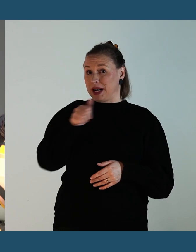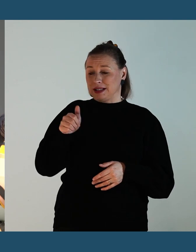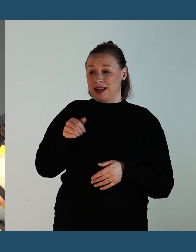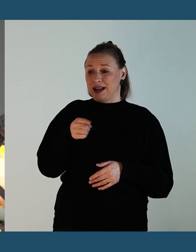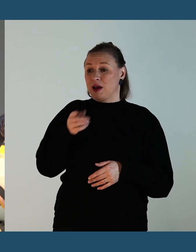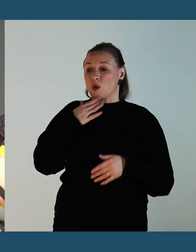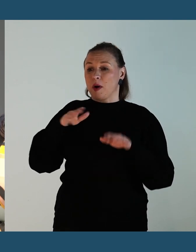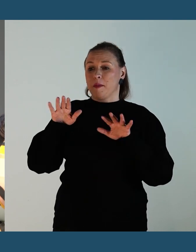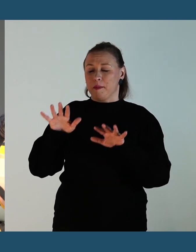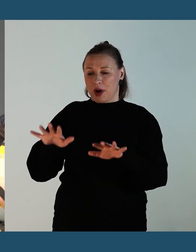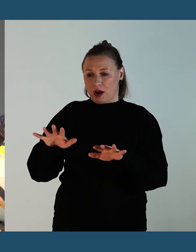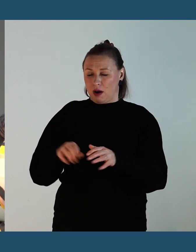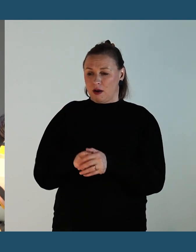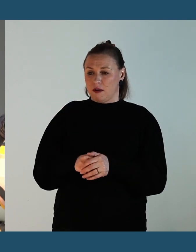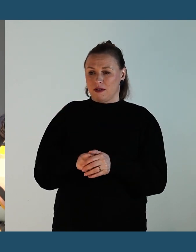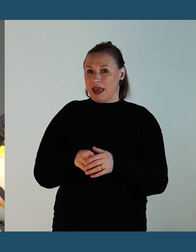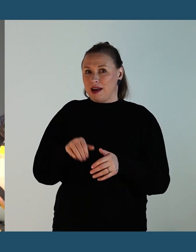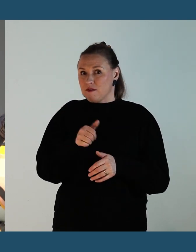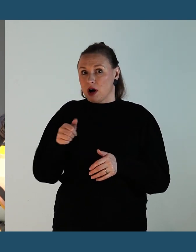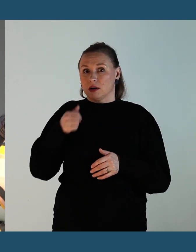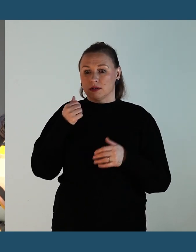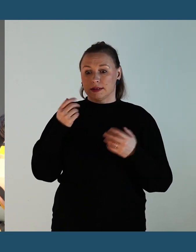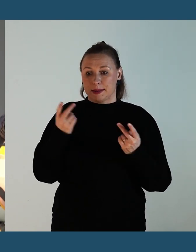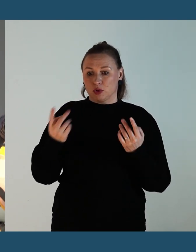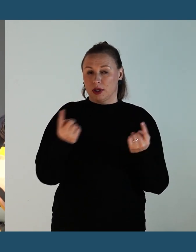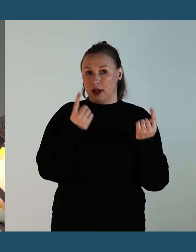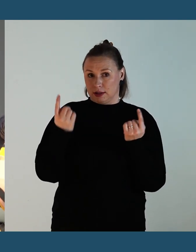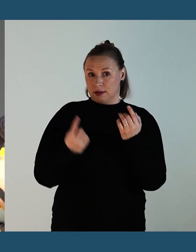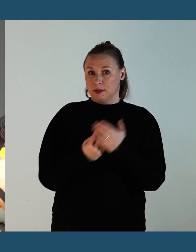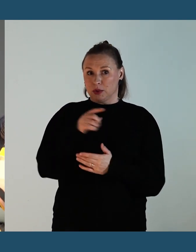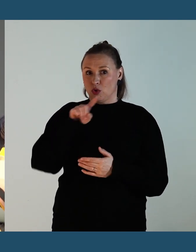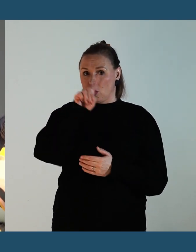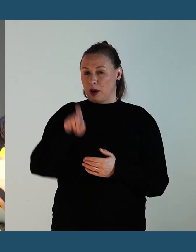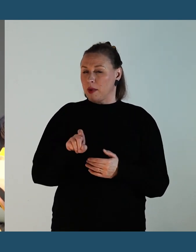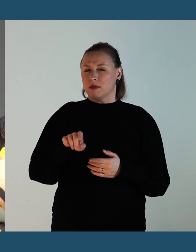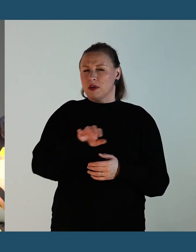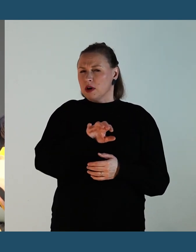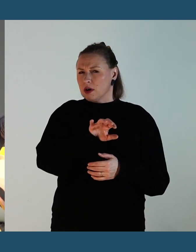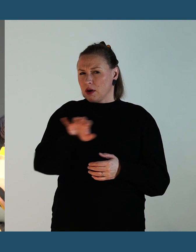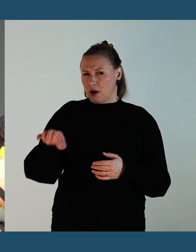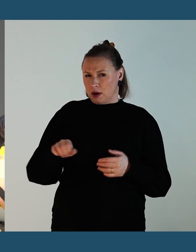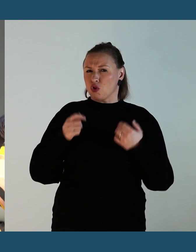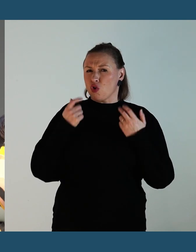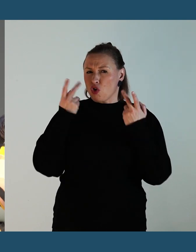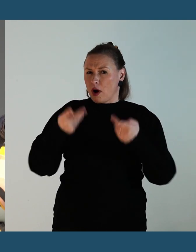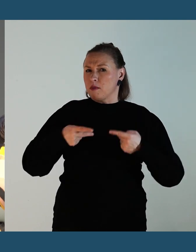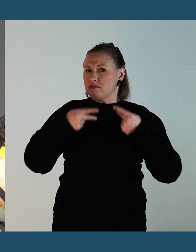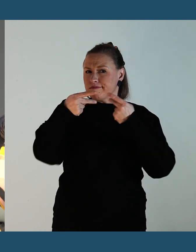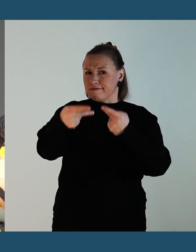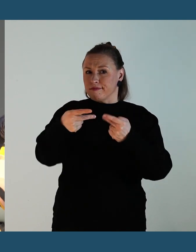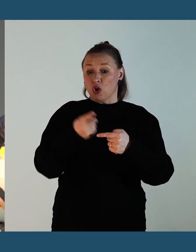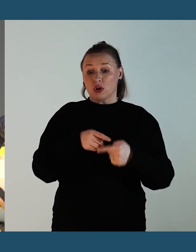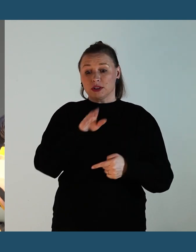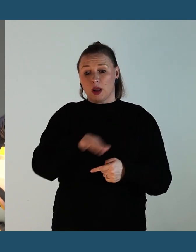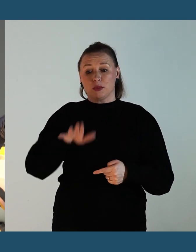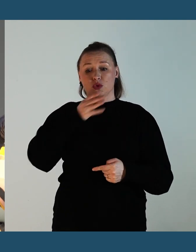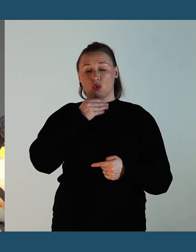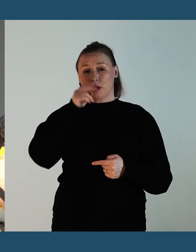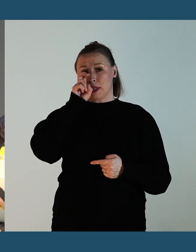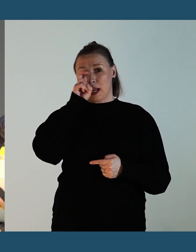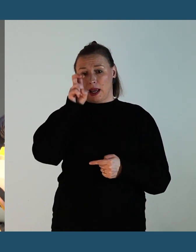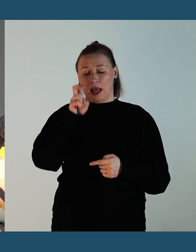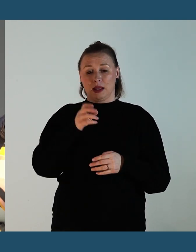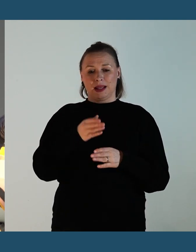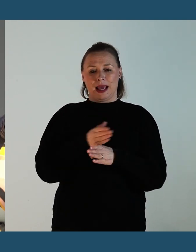ihan normaalisti, että lapset ja nuoret näkisivät, että se ennakkoluuloinen tai